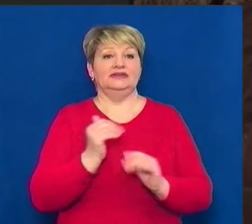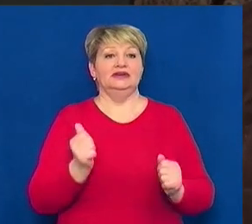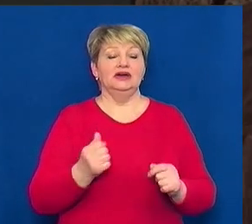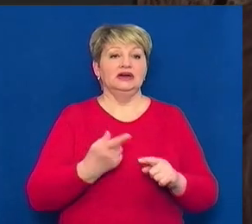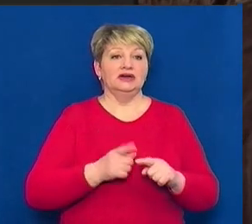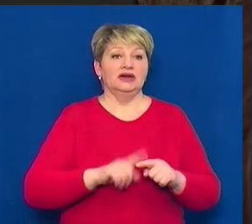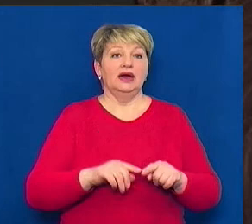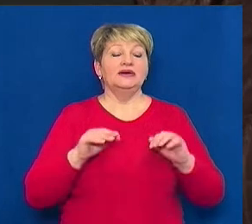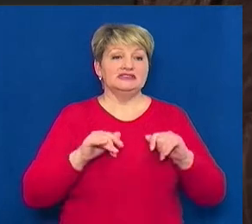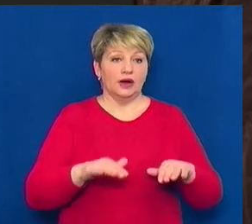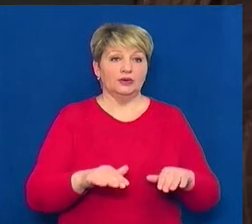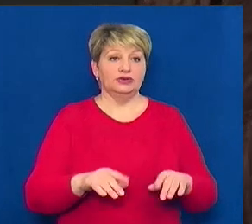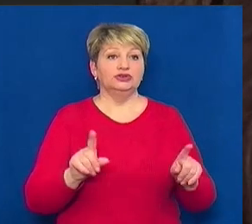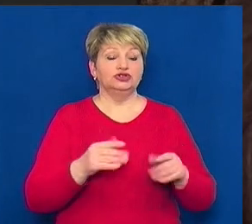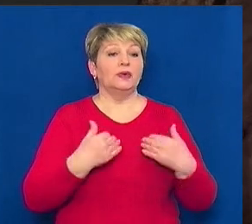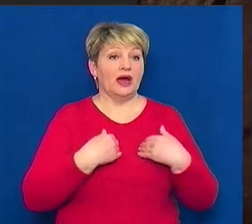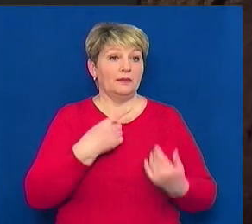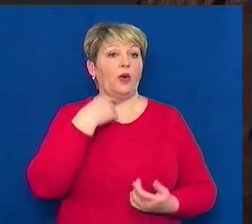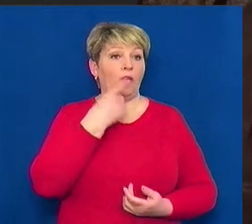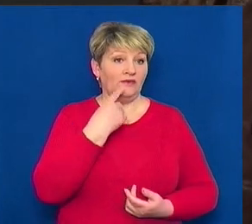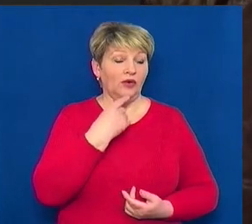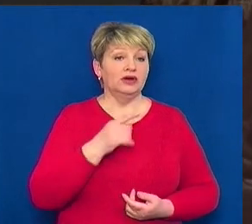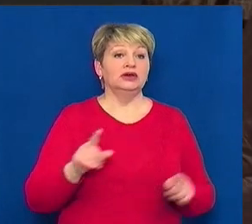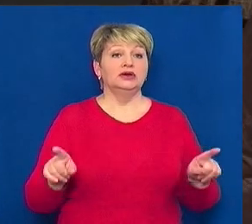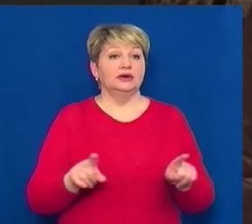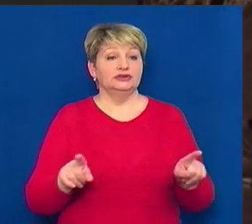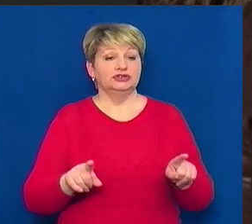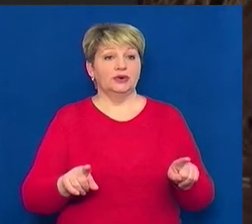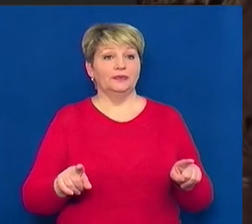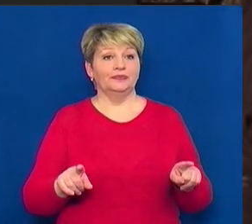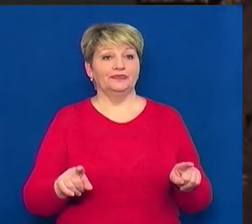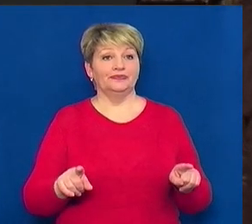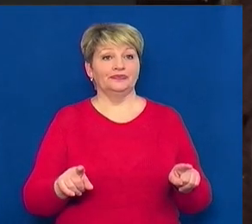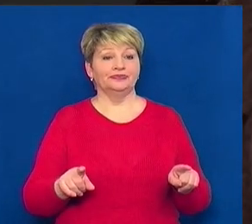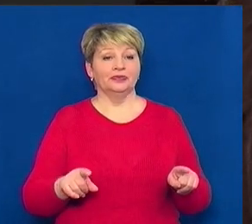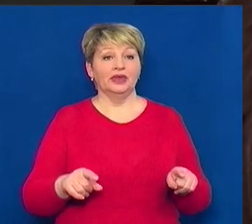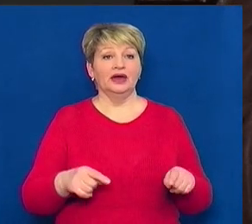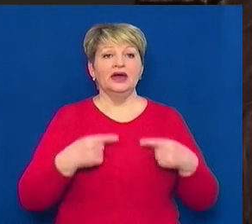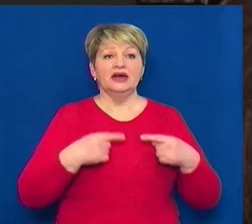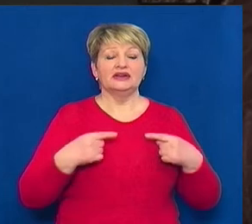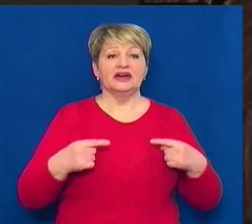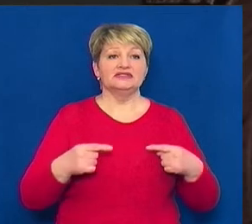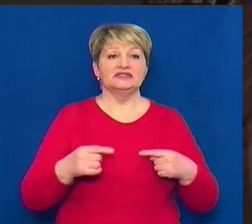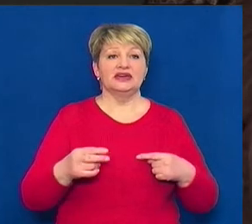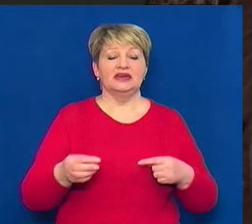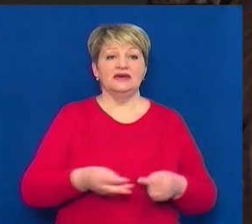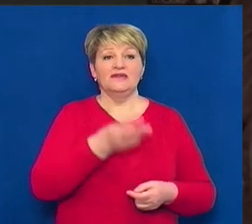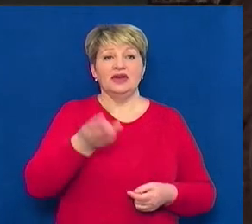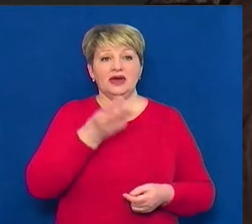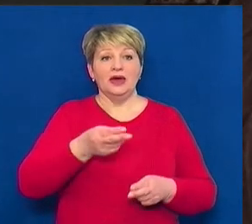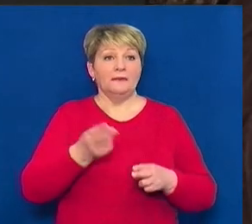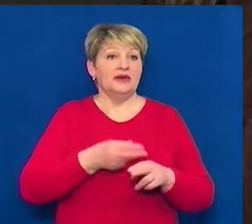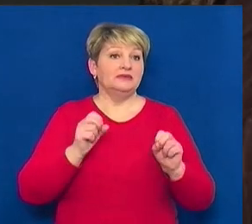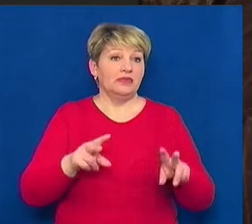певні заходи і те, що нам говорять, що відповідно ці, скажімо так, препарати безпечні, але вивітрюється він